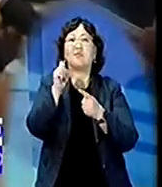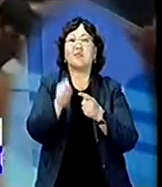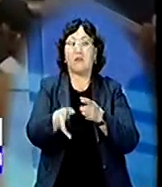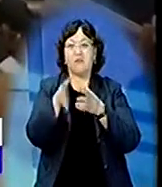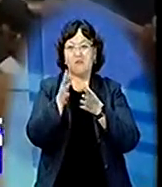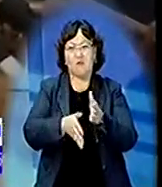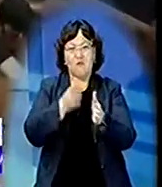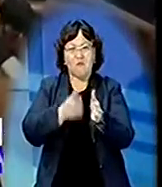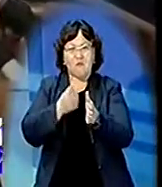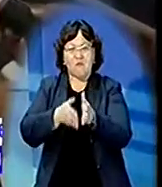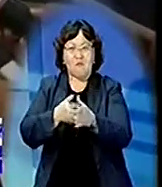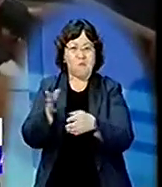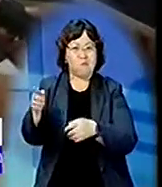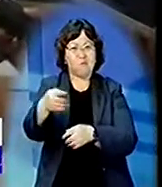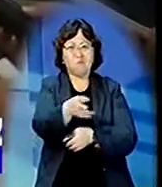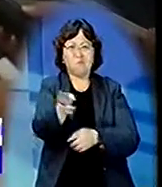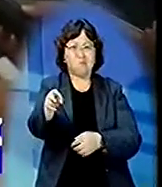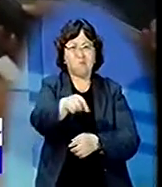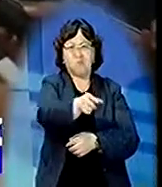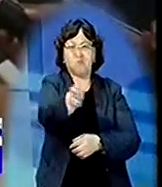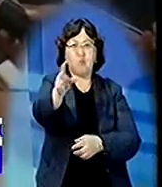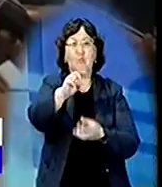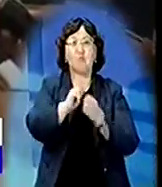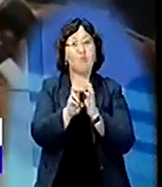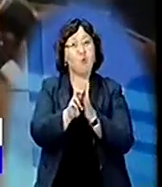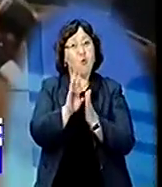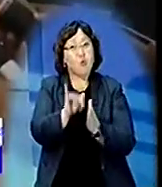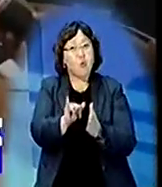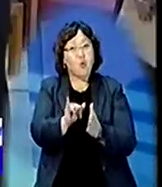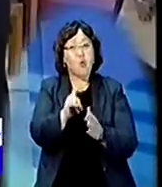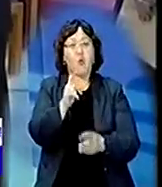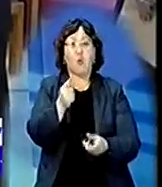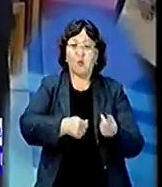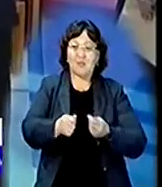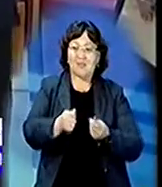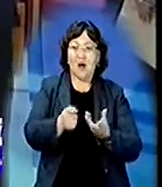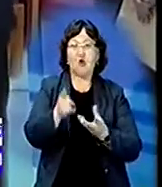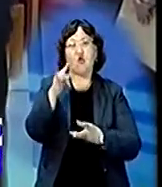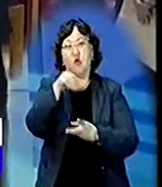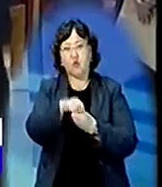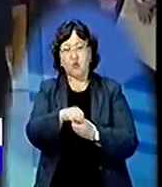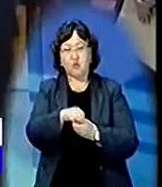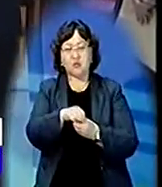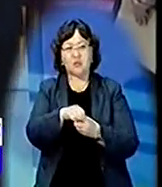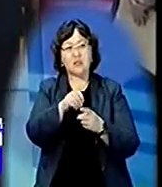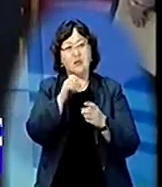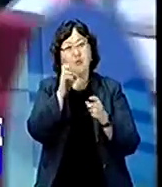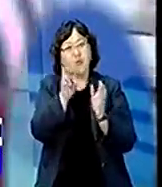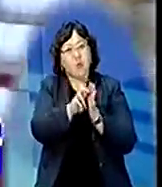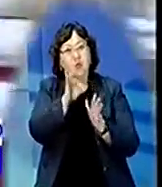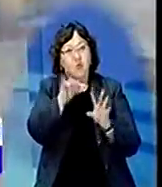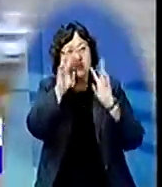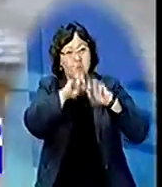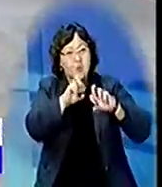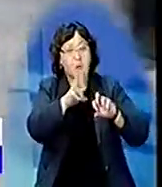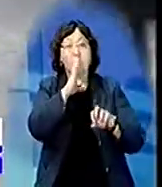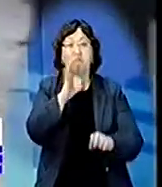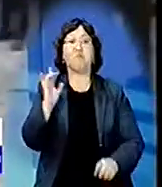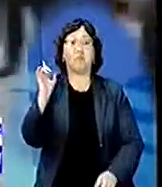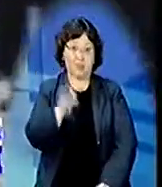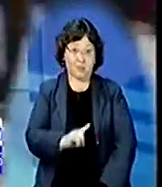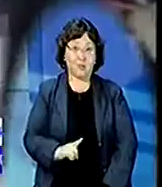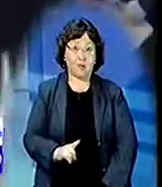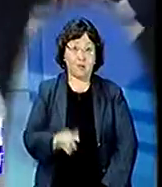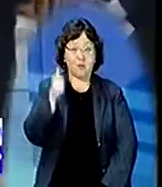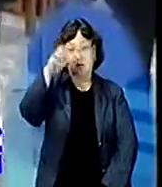байна. Худалдаа, хөрөнгө оруулалт энэ бүх боломжийг бол судлах зорилготой явж ийн л та. Альчлын ихэнд ерөнхий сайд Алтан хуягт Сичуан